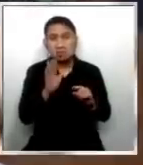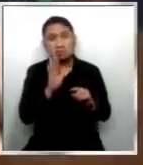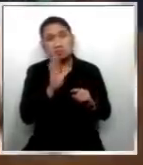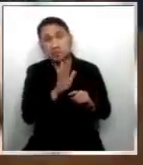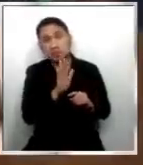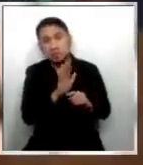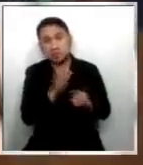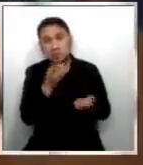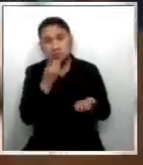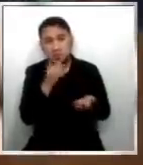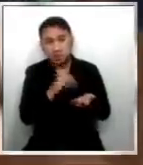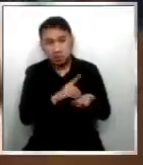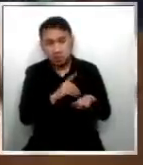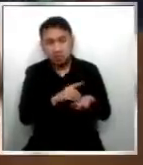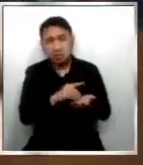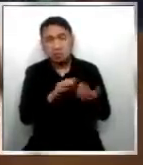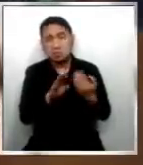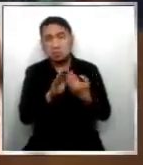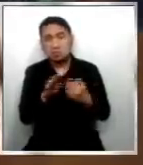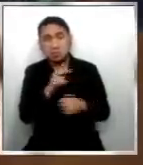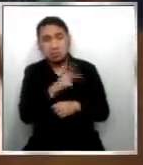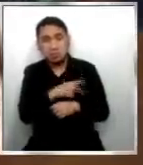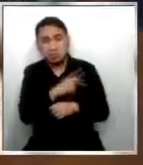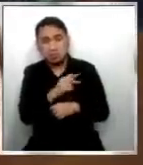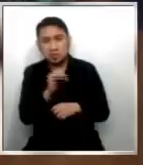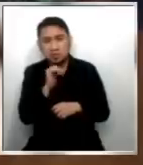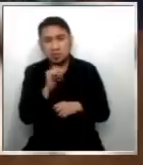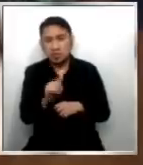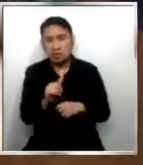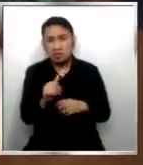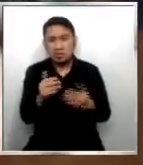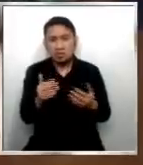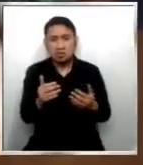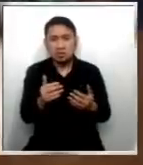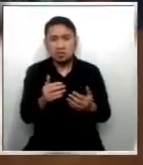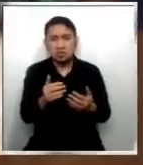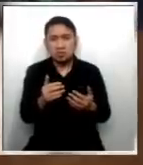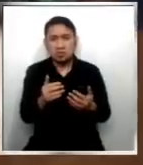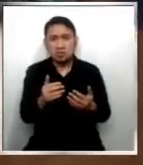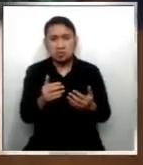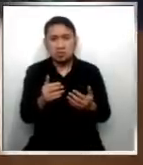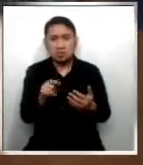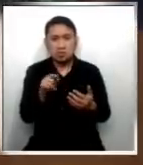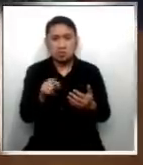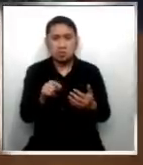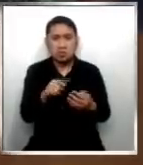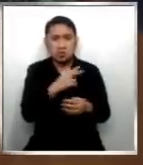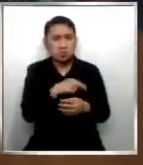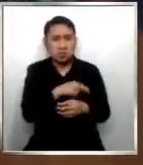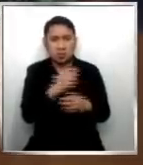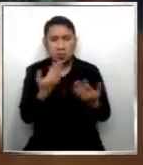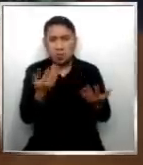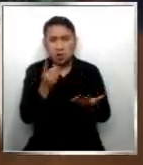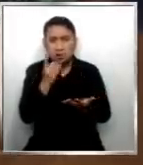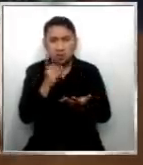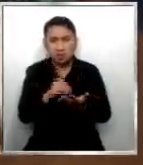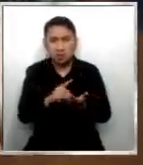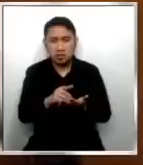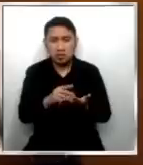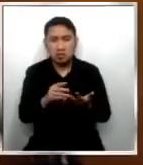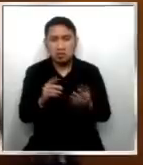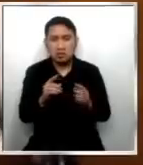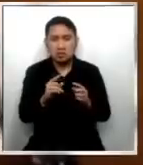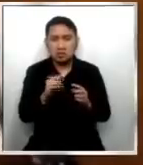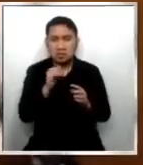yung mga pasyente, hindi naman mas mahaba yung hospital stay na may ganitong variant. Hindi rin. Hindi rin siya more severe. Hindi